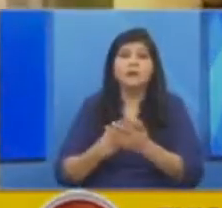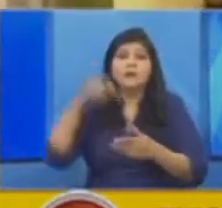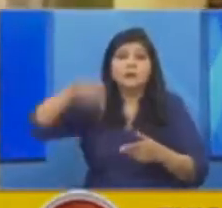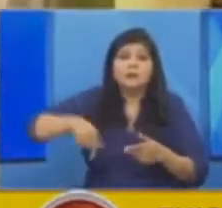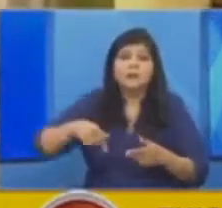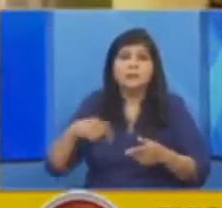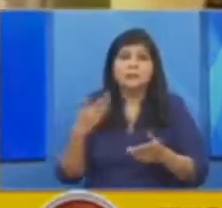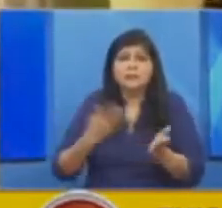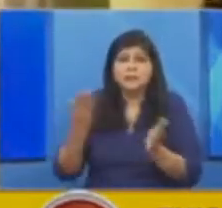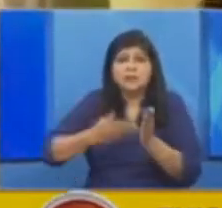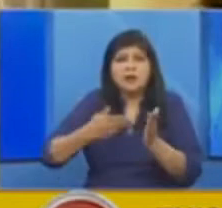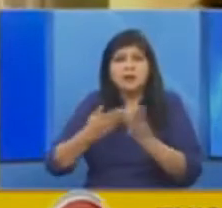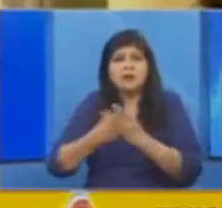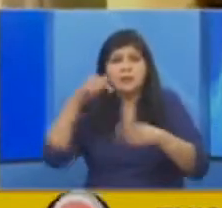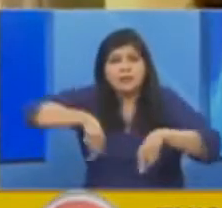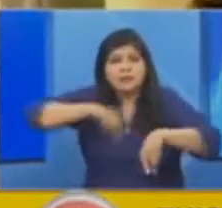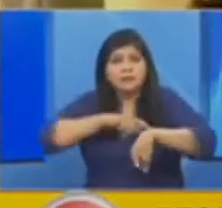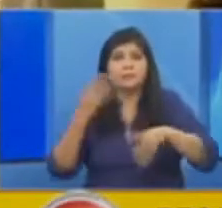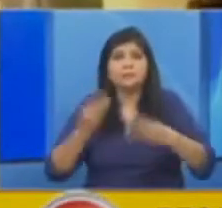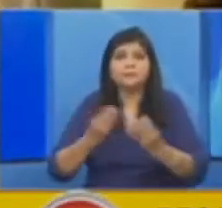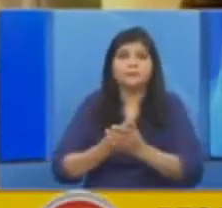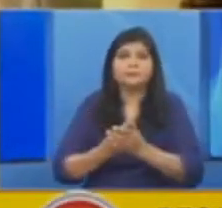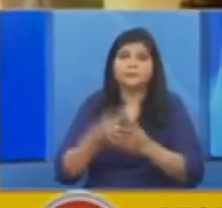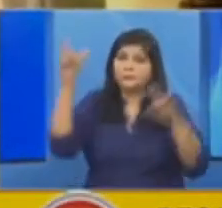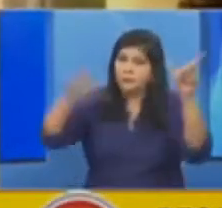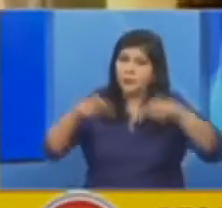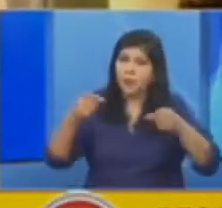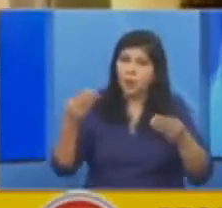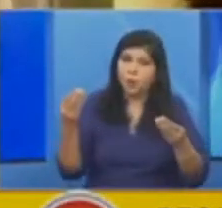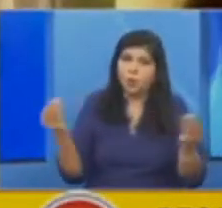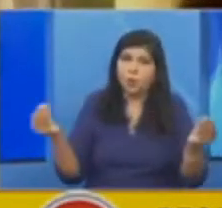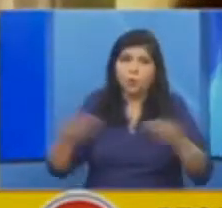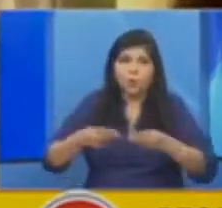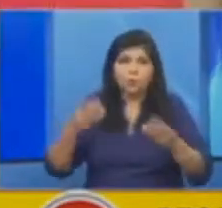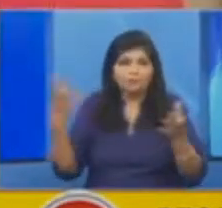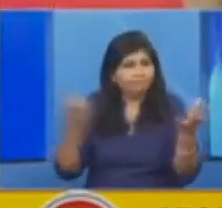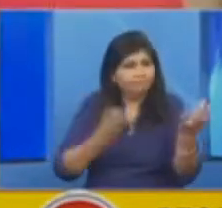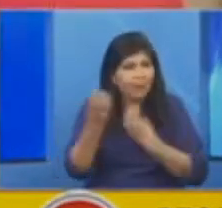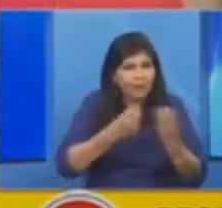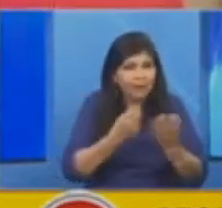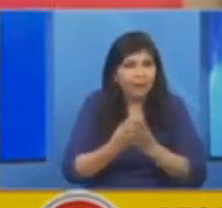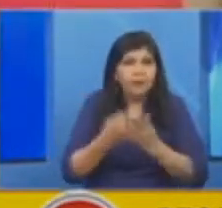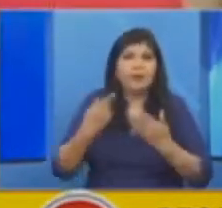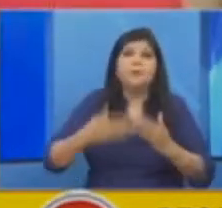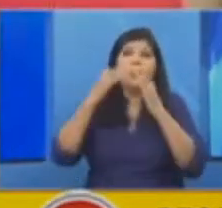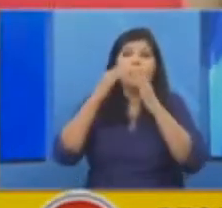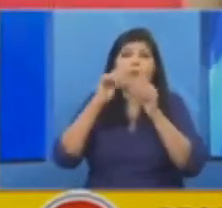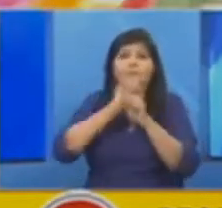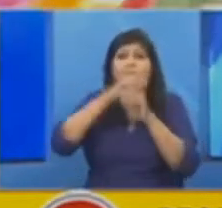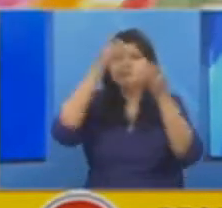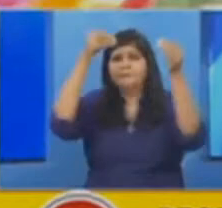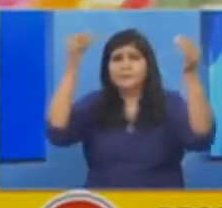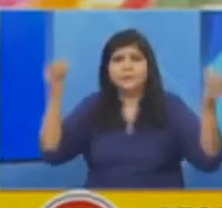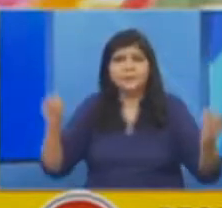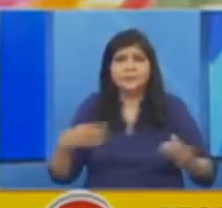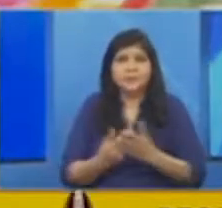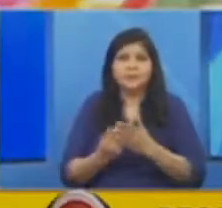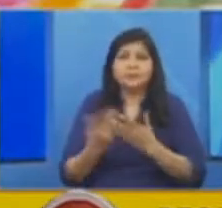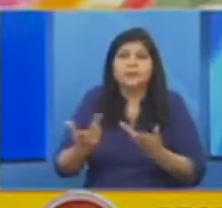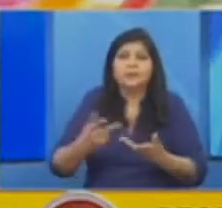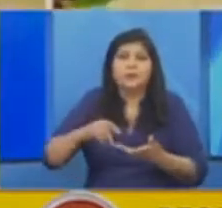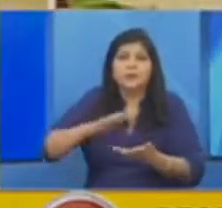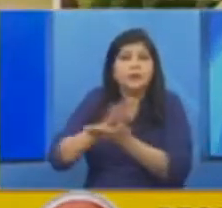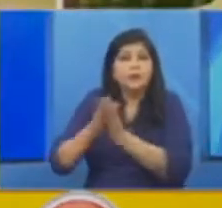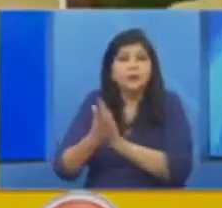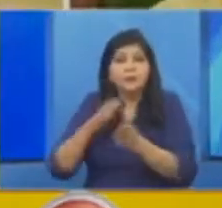में आता है, इस दोरान लोग कुछ नया खरीते हैं, अपने घरों को सजाते हैं, पुकलम बनाते